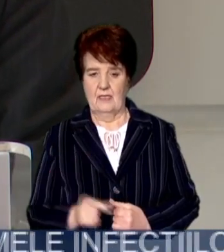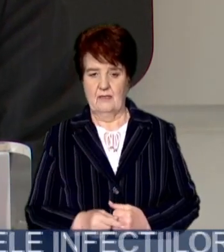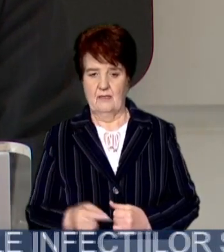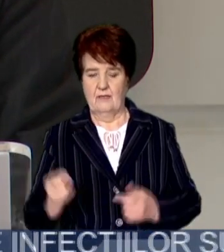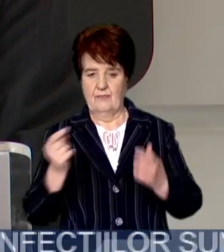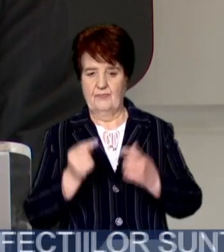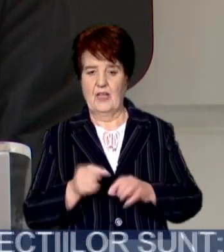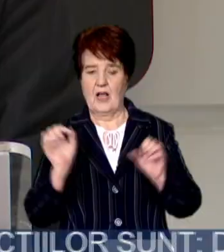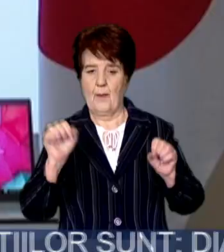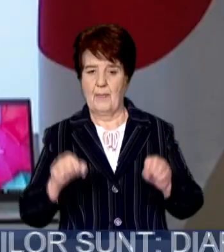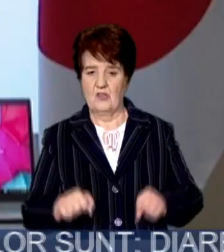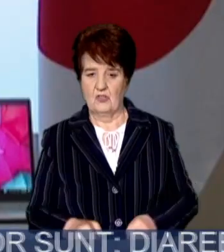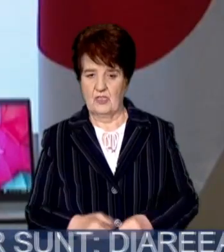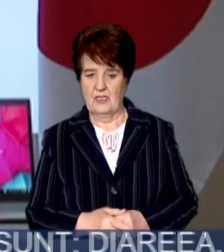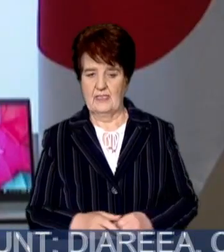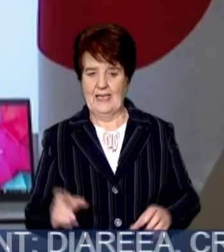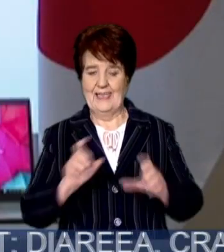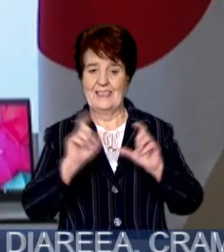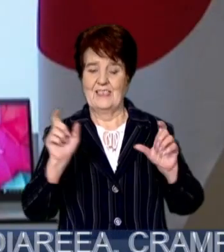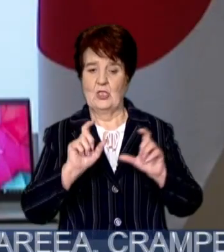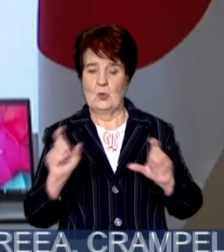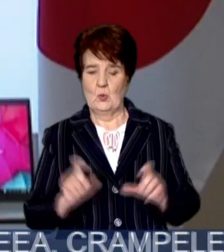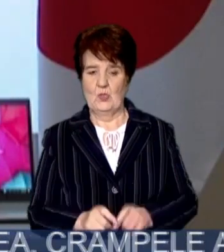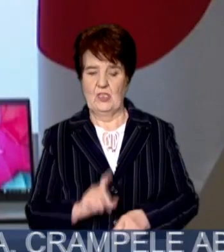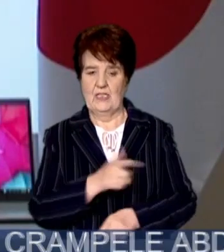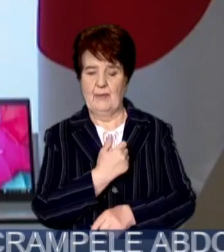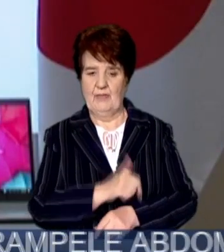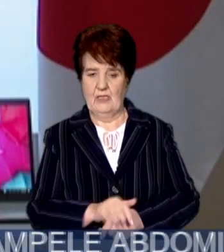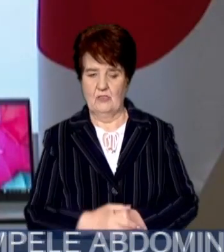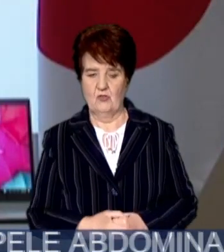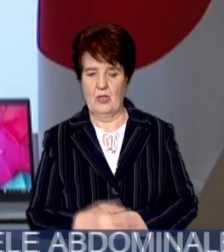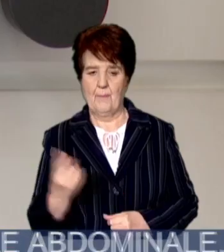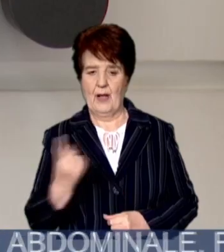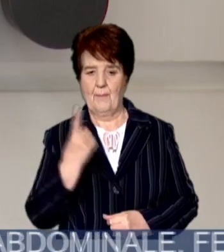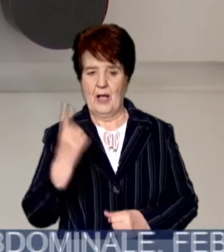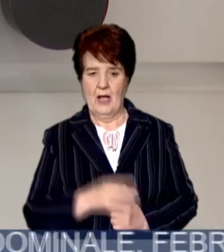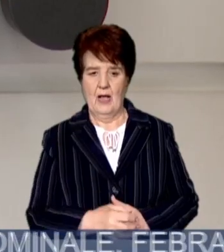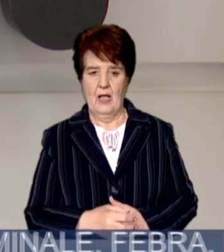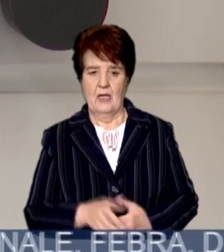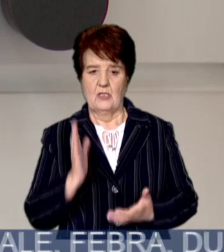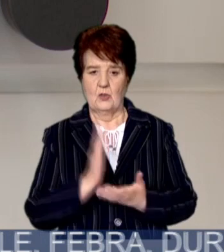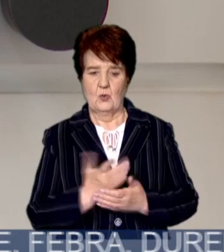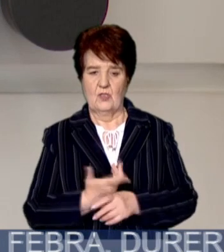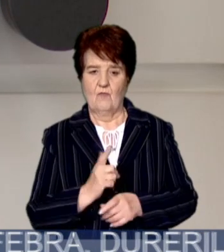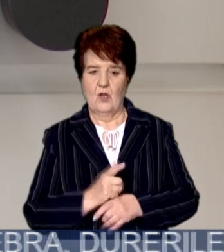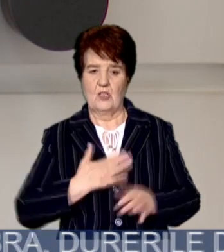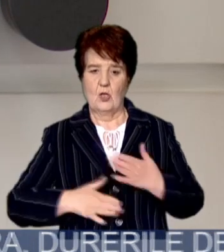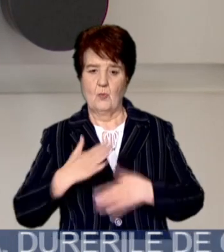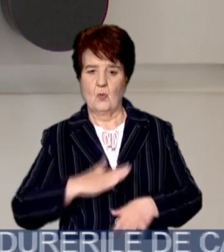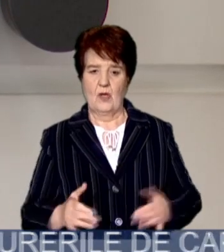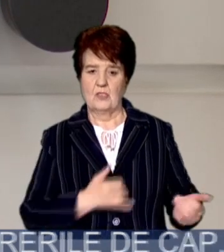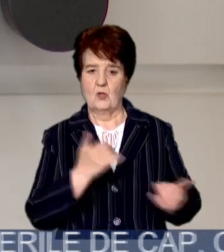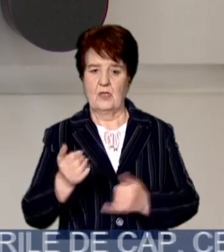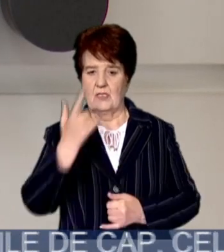fortifice capacitățile instituțiilor de asistență medicală primară. Sunt foarte bucuroasă și onorată